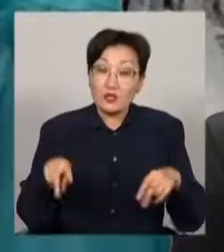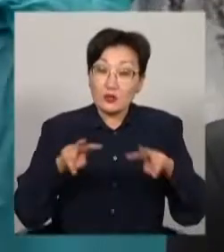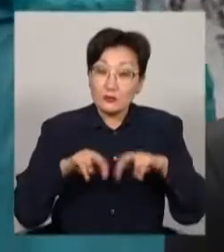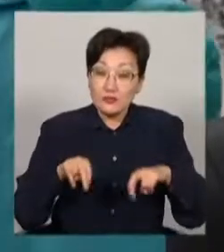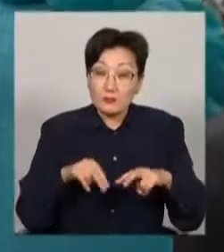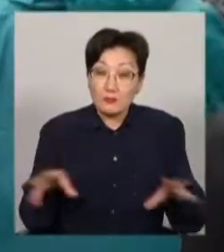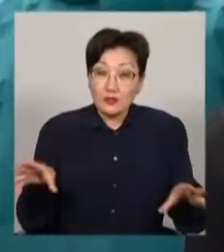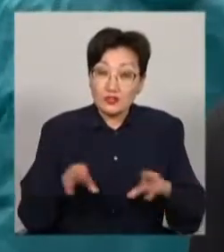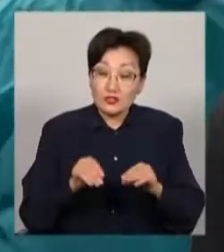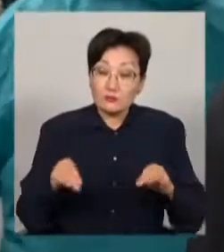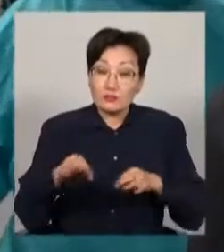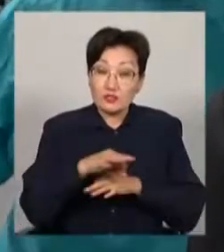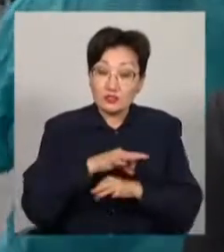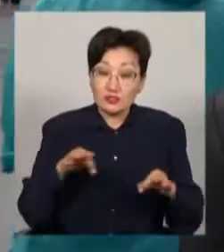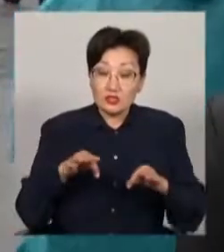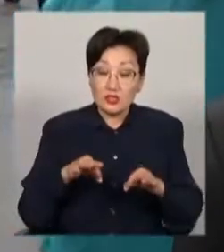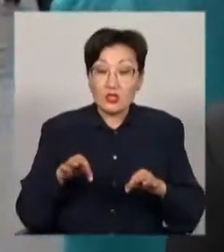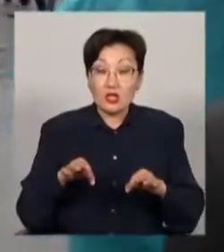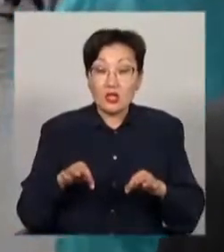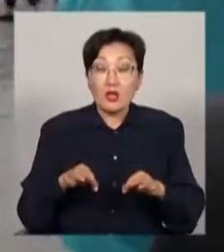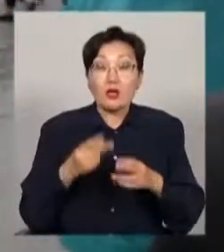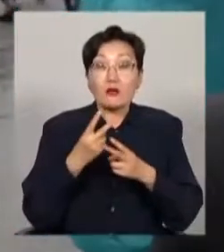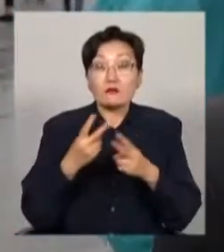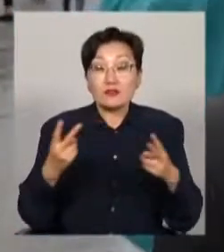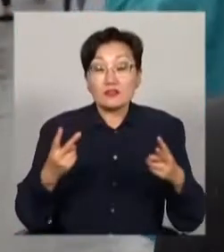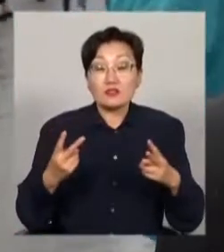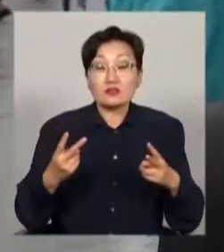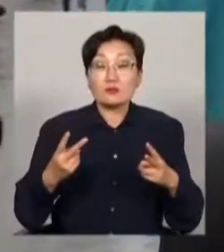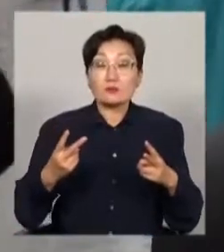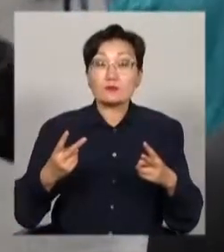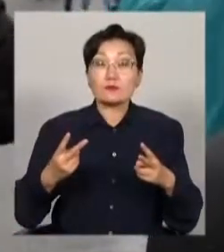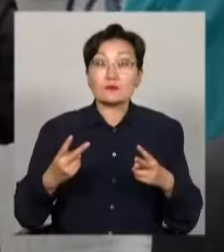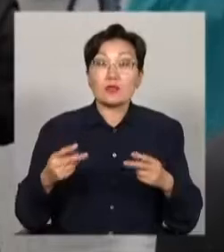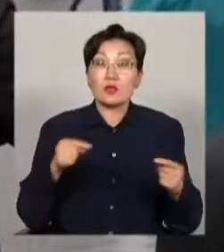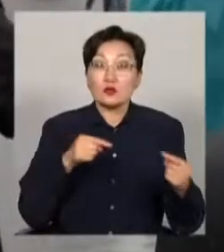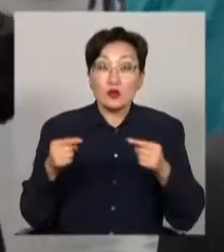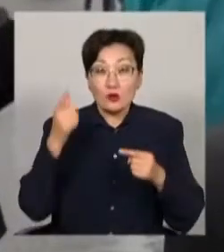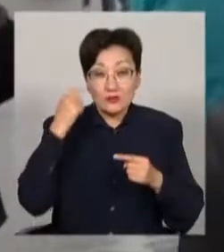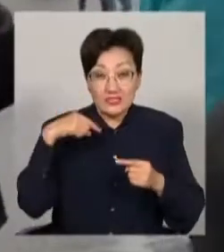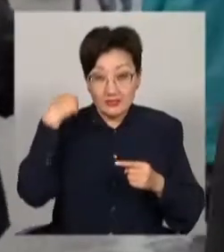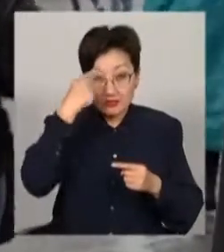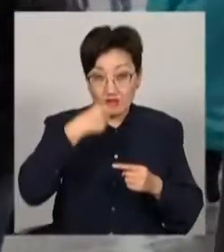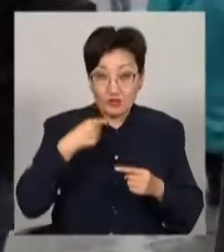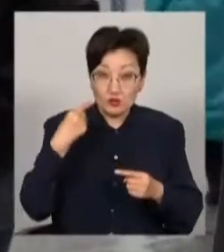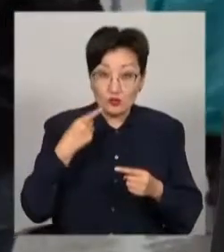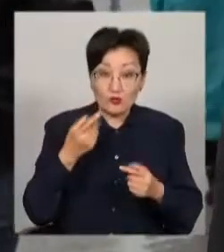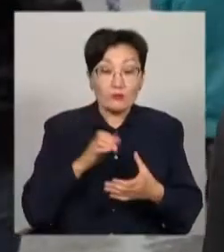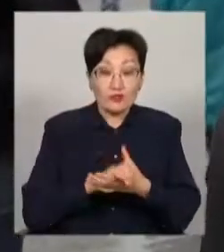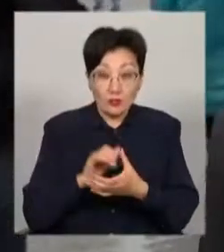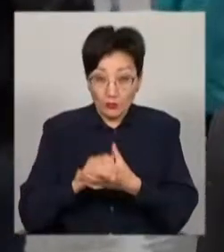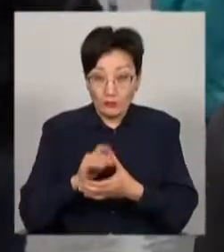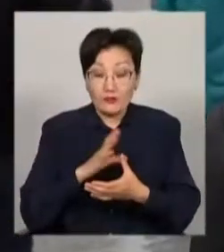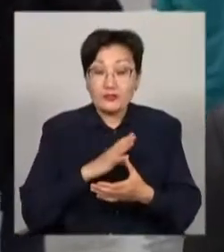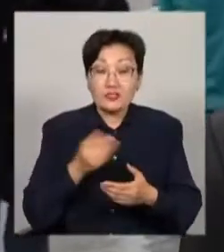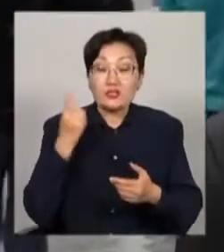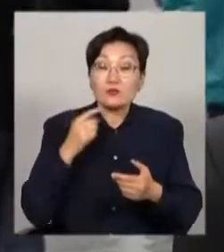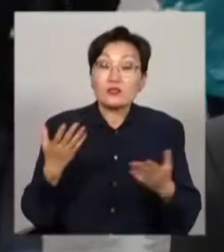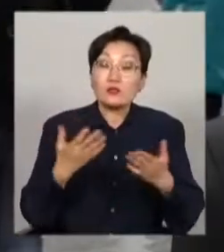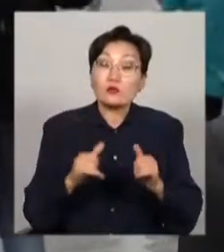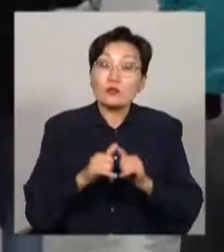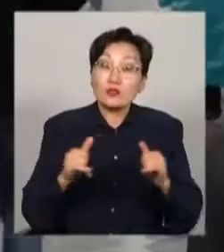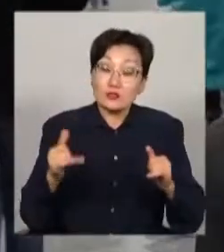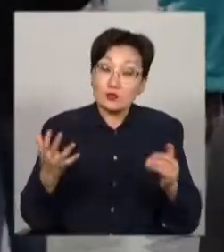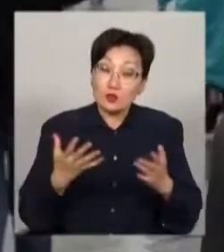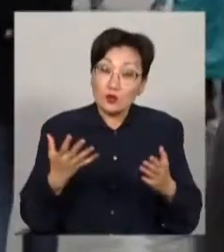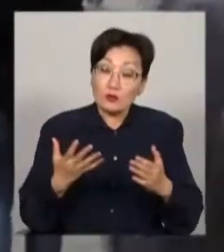рассматривать совместные проекты, видеть друг друга, знать в лицо, знать, какому развитию,